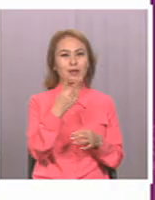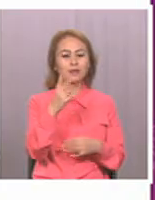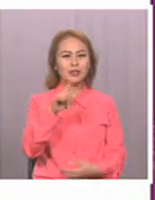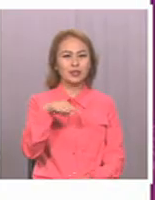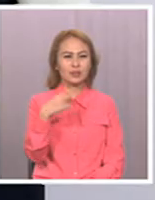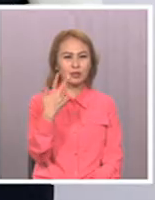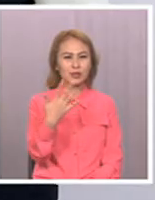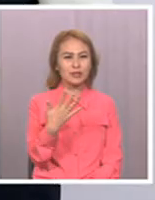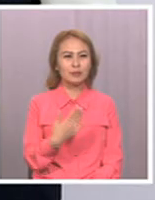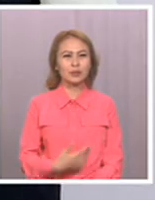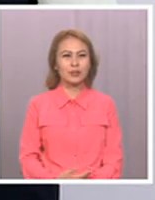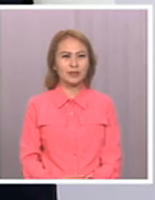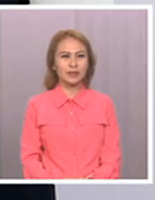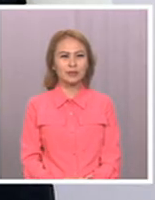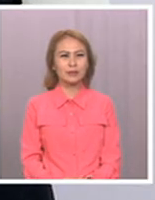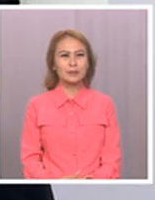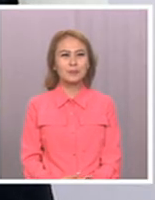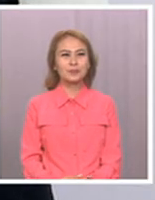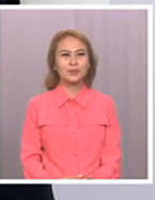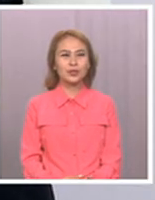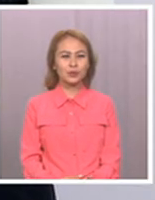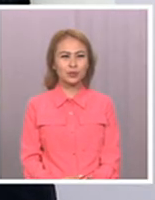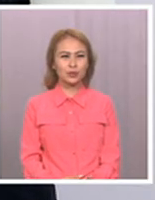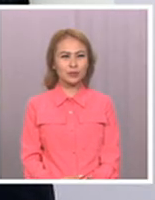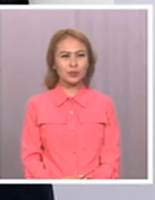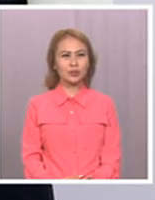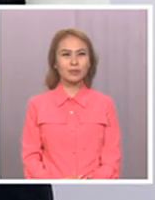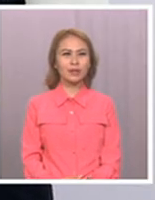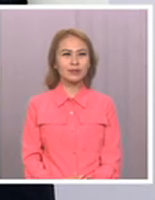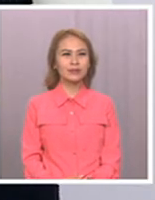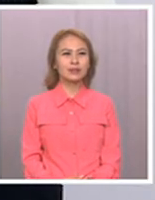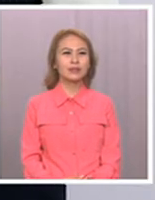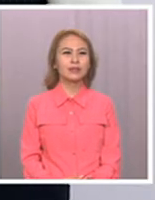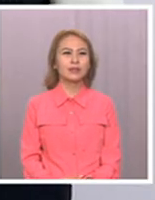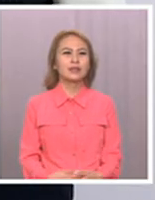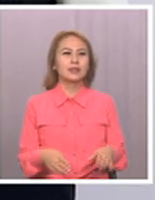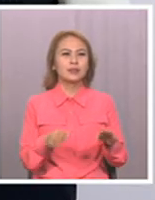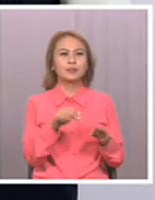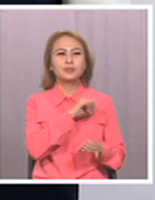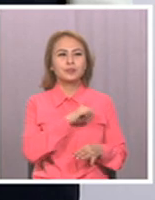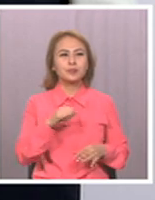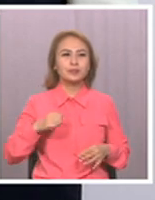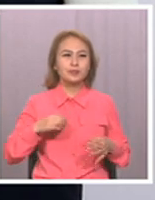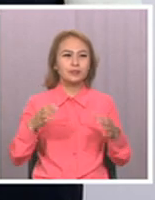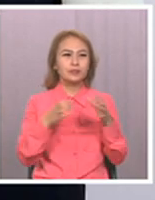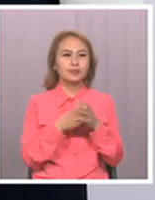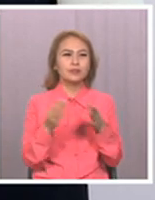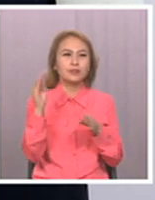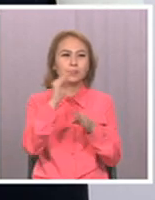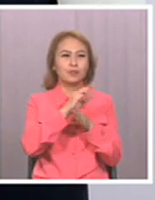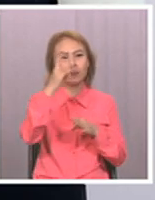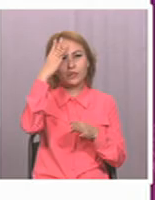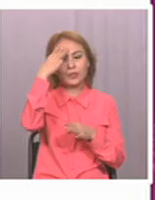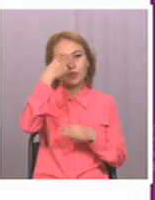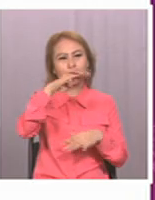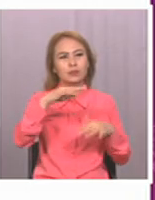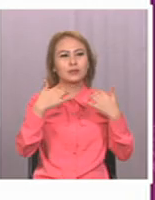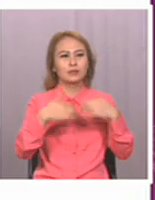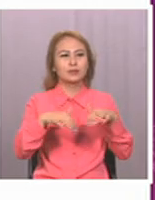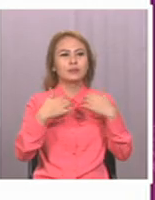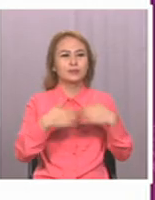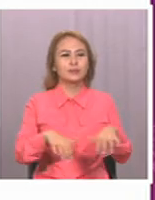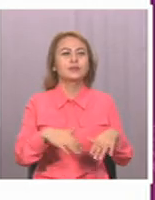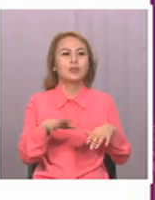32.5. Келесі статистикалық сипаттама ол берілген сандар қатарының модасы.